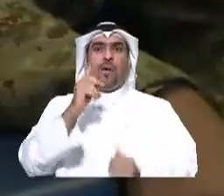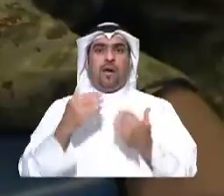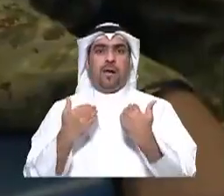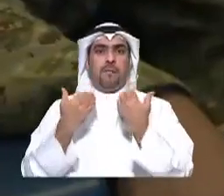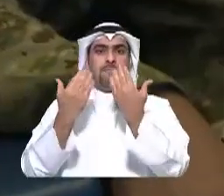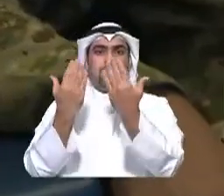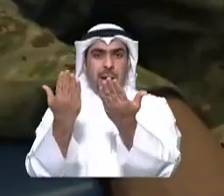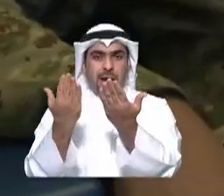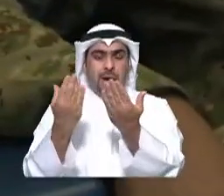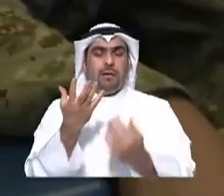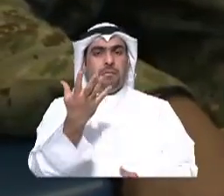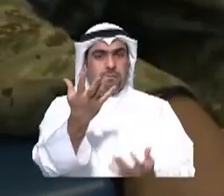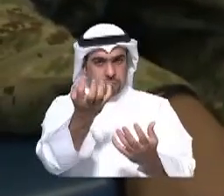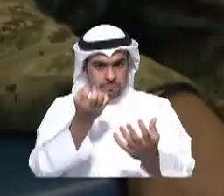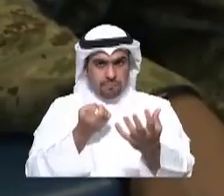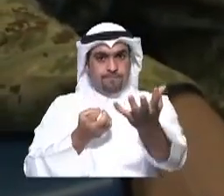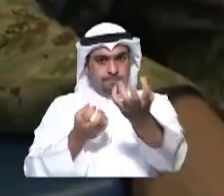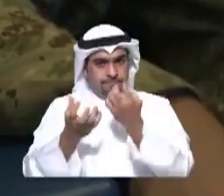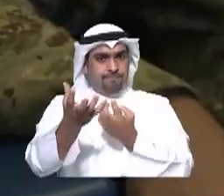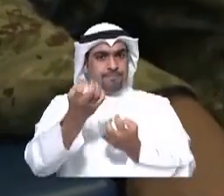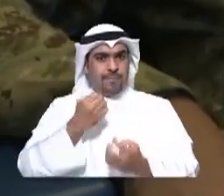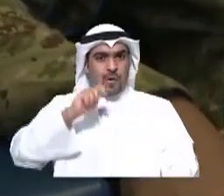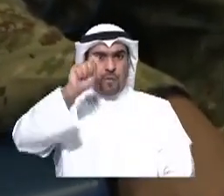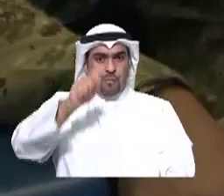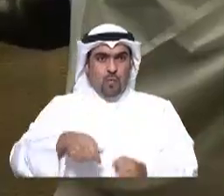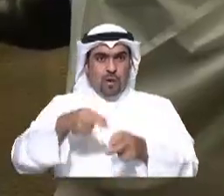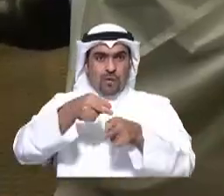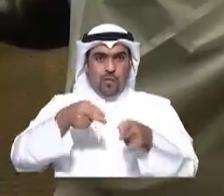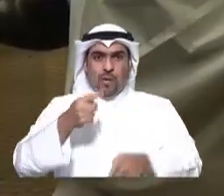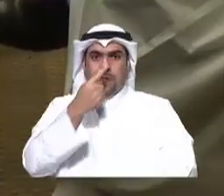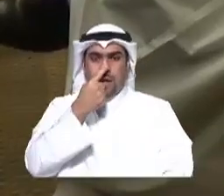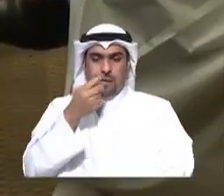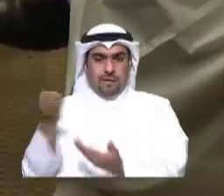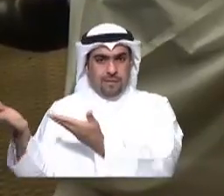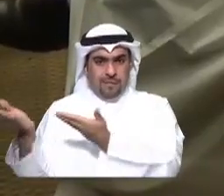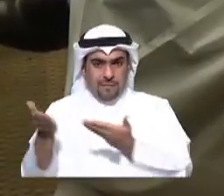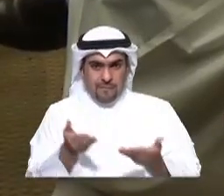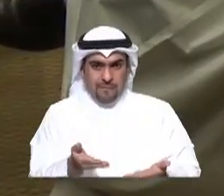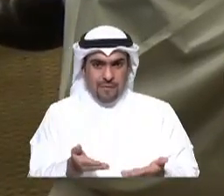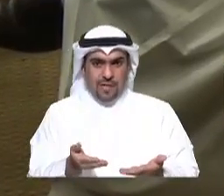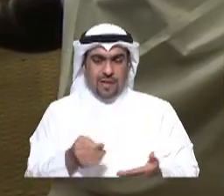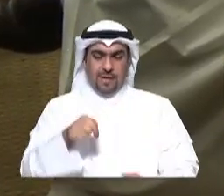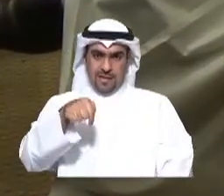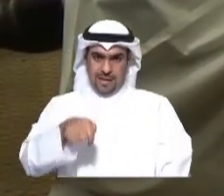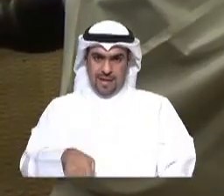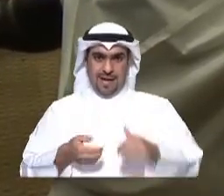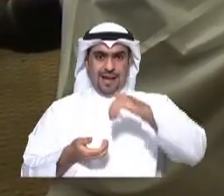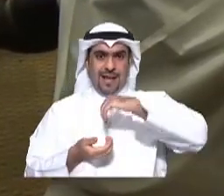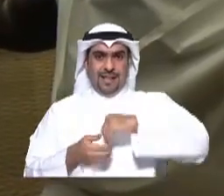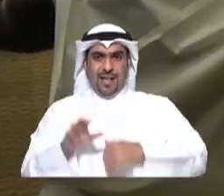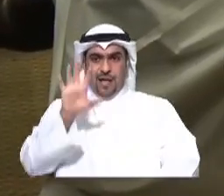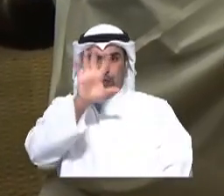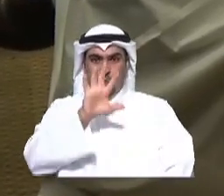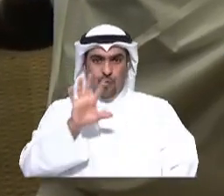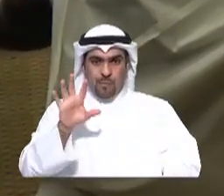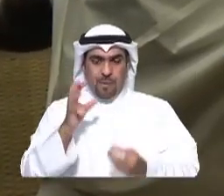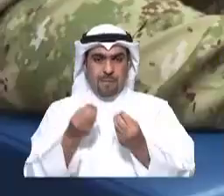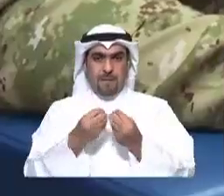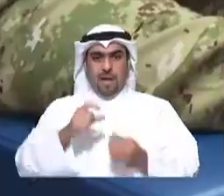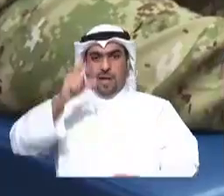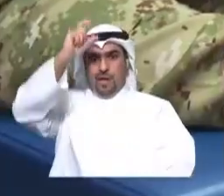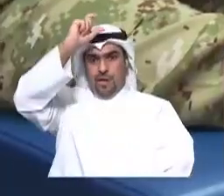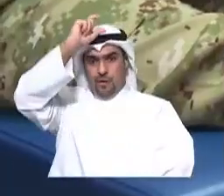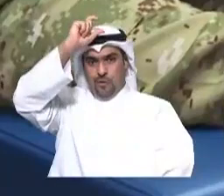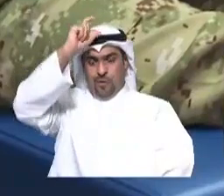من أبرزها المركز الإقليمي لحلف الناتو ومبادرة إسطنبول، مؤكدين نجاح العنصر